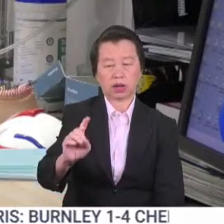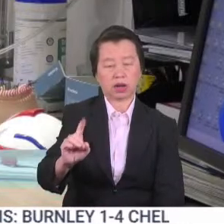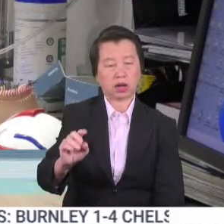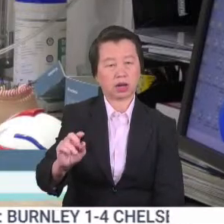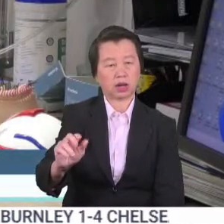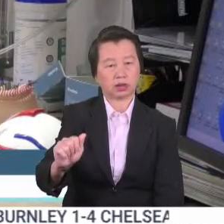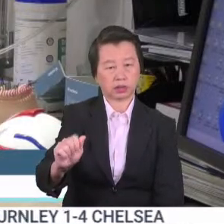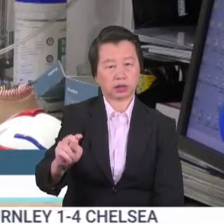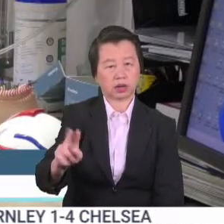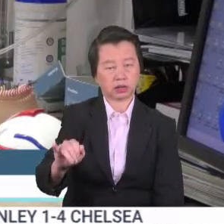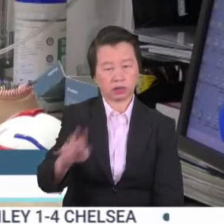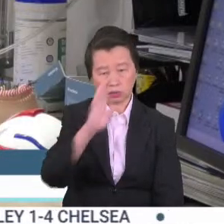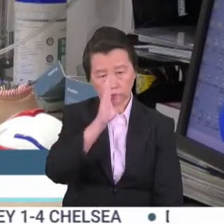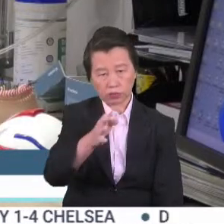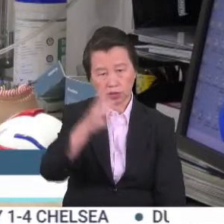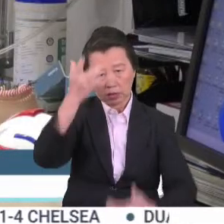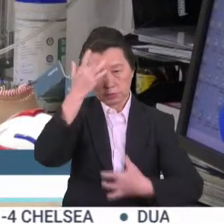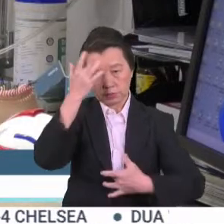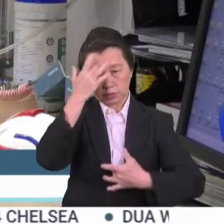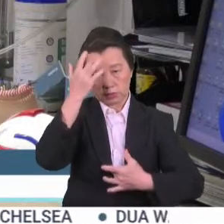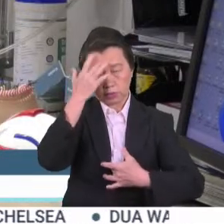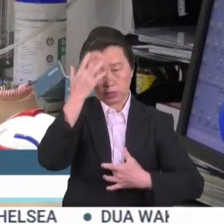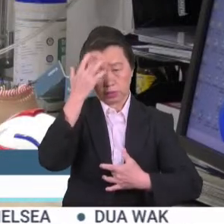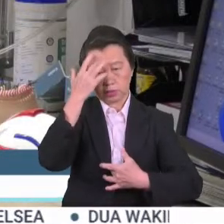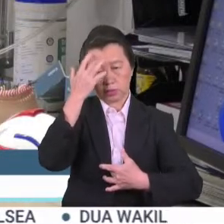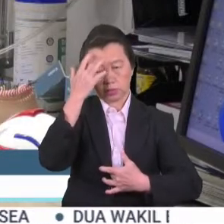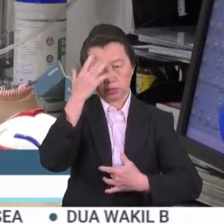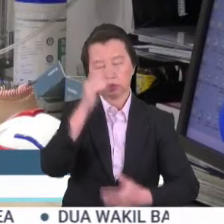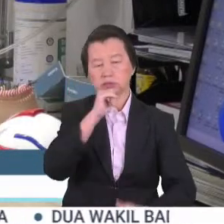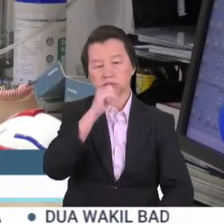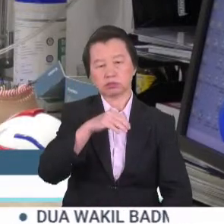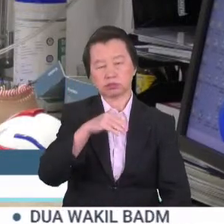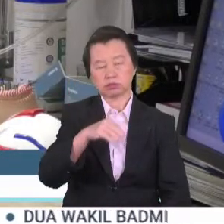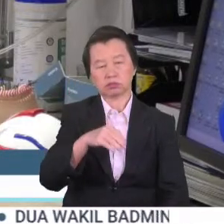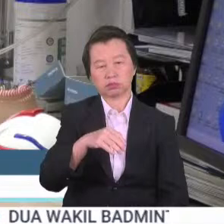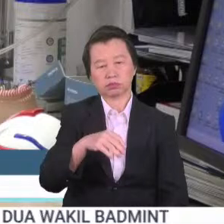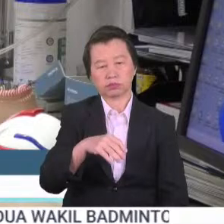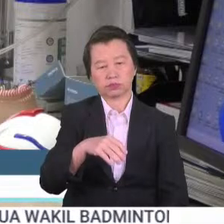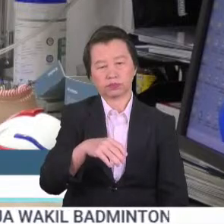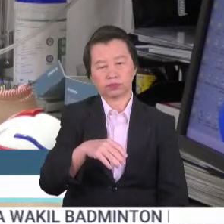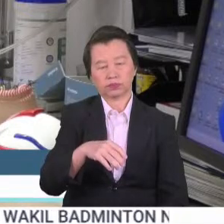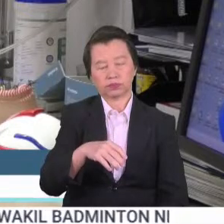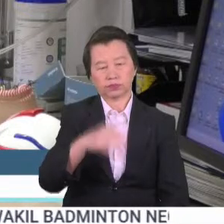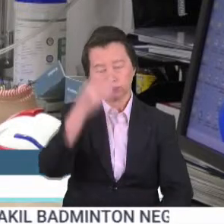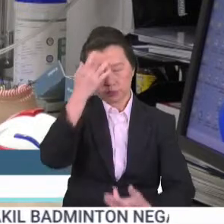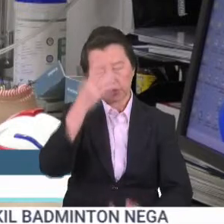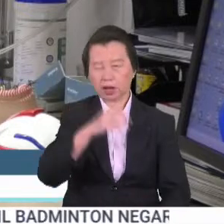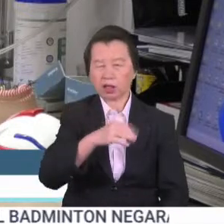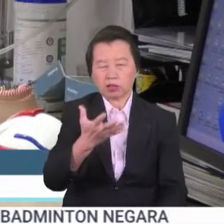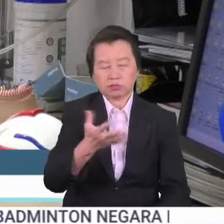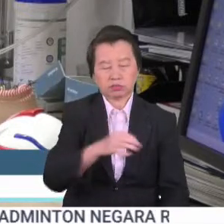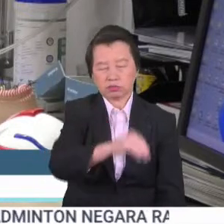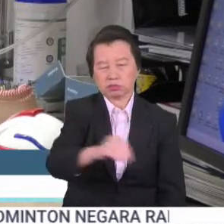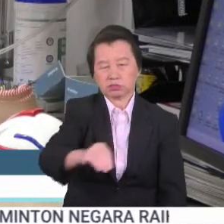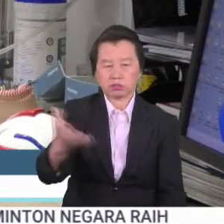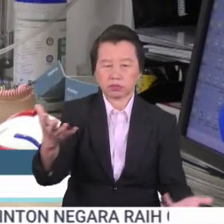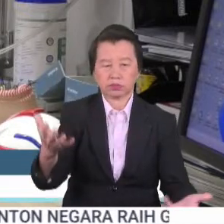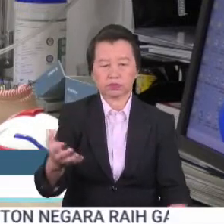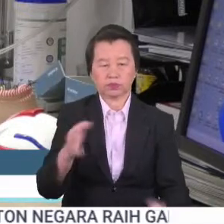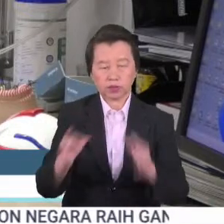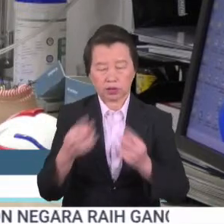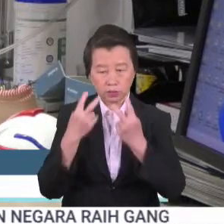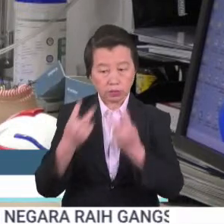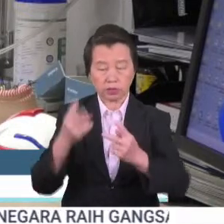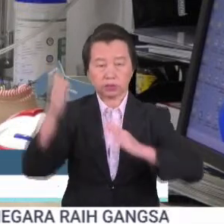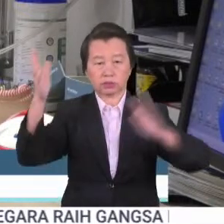terfokus pada penyakit-penyakitute primary care problem jadi kalau kita lihat di Malaysia